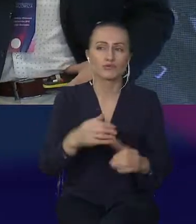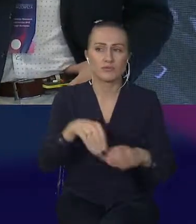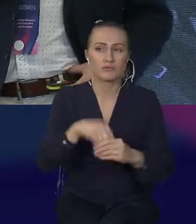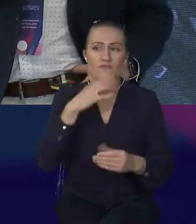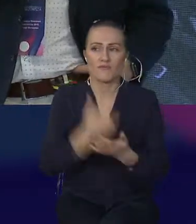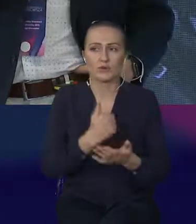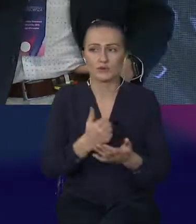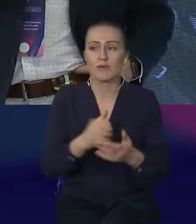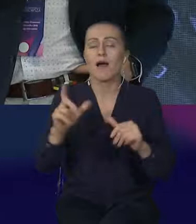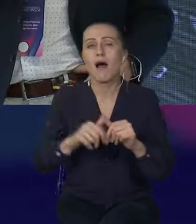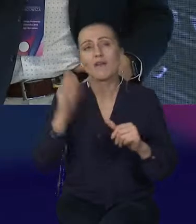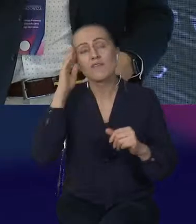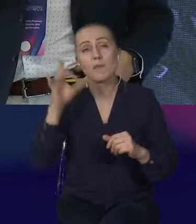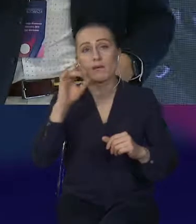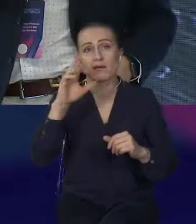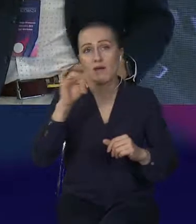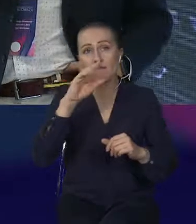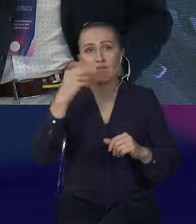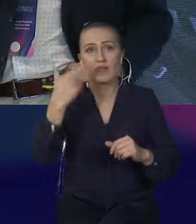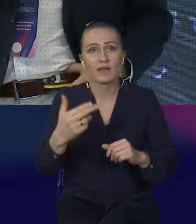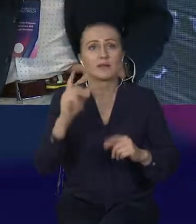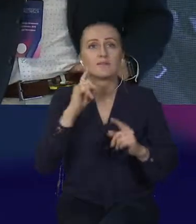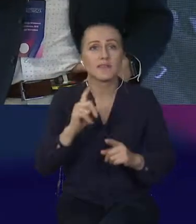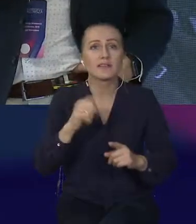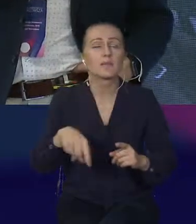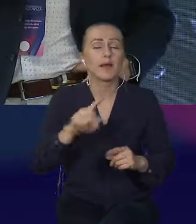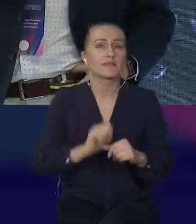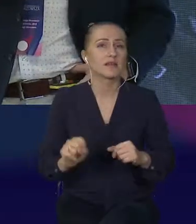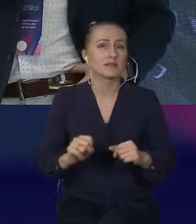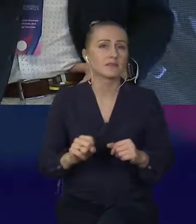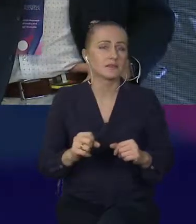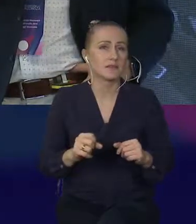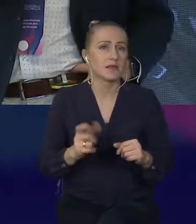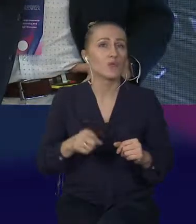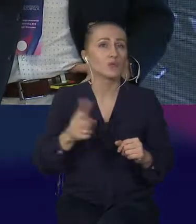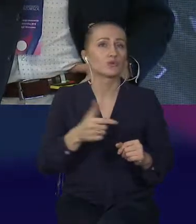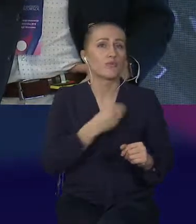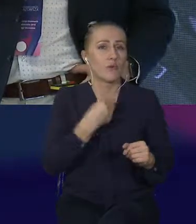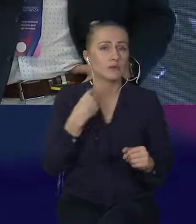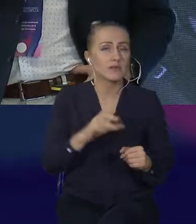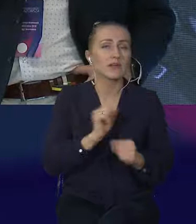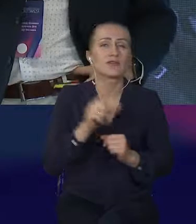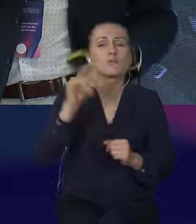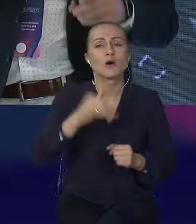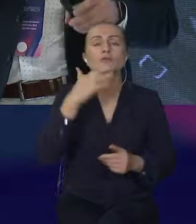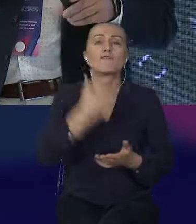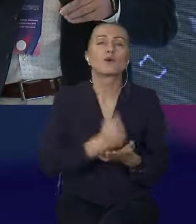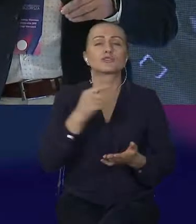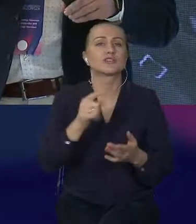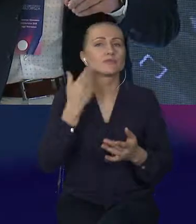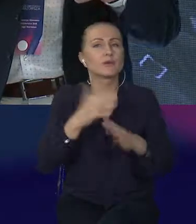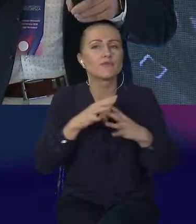Wiemy, że grafen, który jest mityczny, taki w szczególności w Polsce, naprawdę ma szerokie zastosowania i